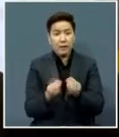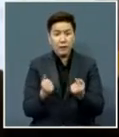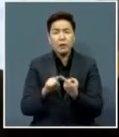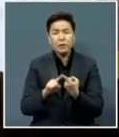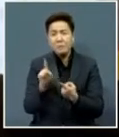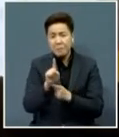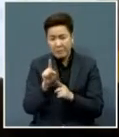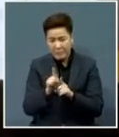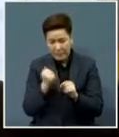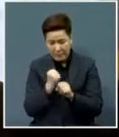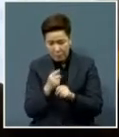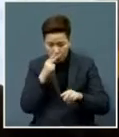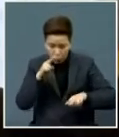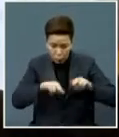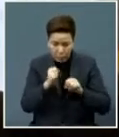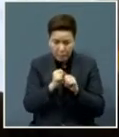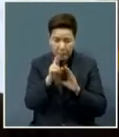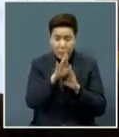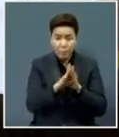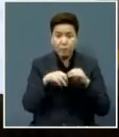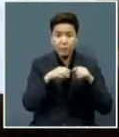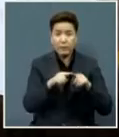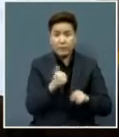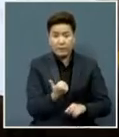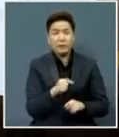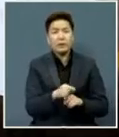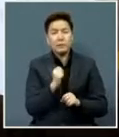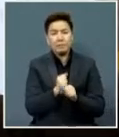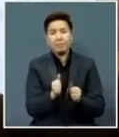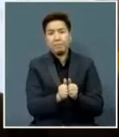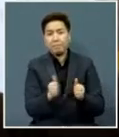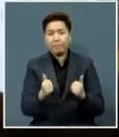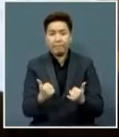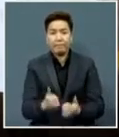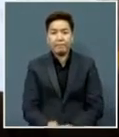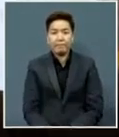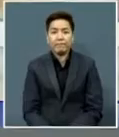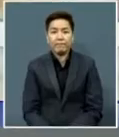ะทำให้ประสิทธิภาพในการดูแลระบบไฟฟ้านะครับก็เป็นไปอย่างดีนะครับผม